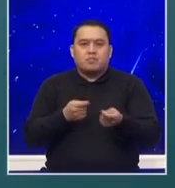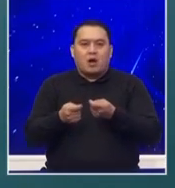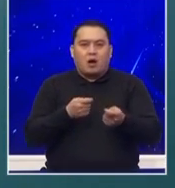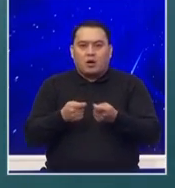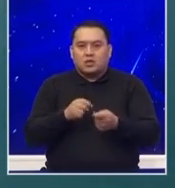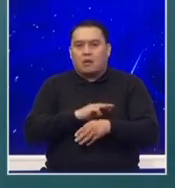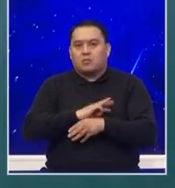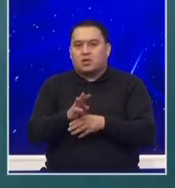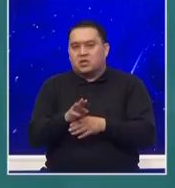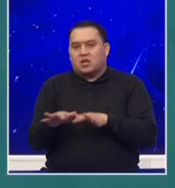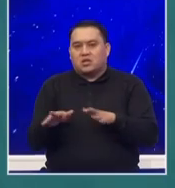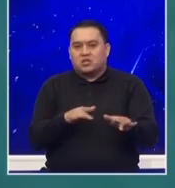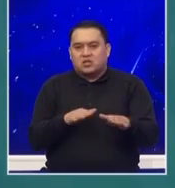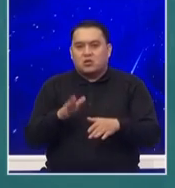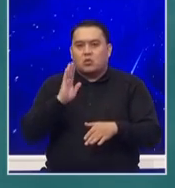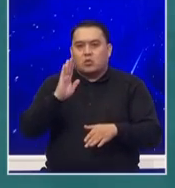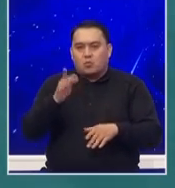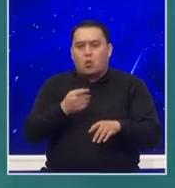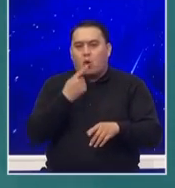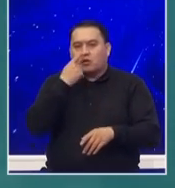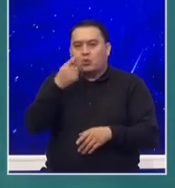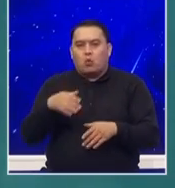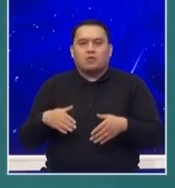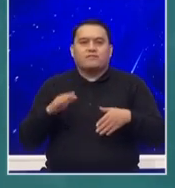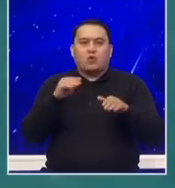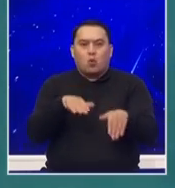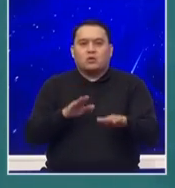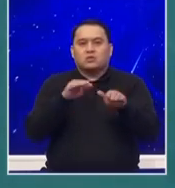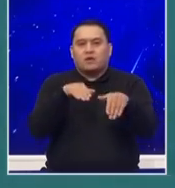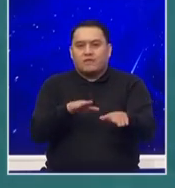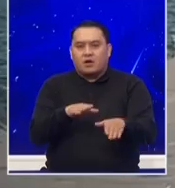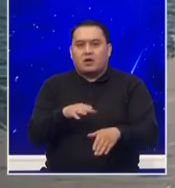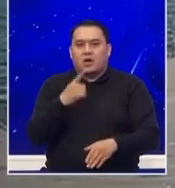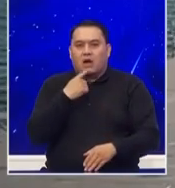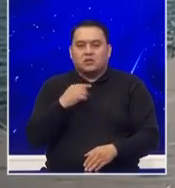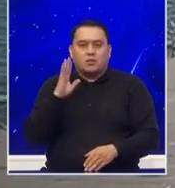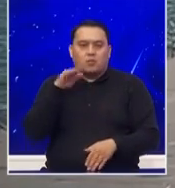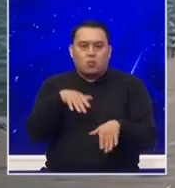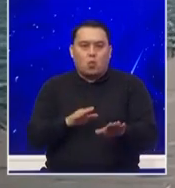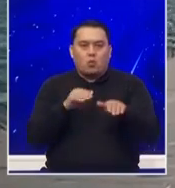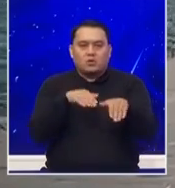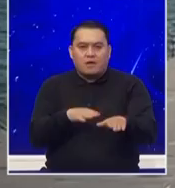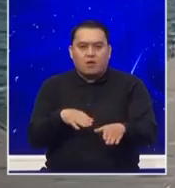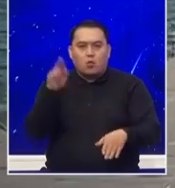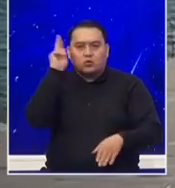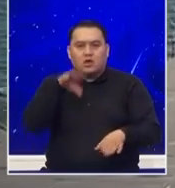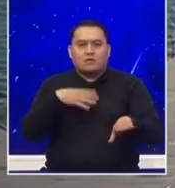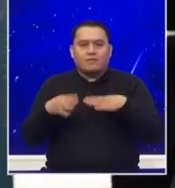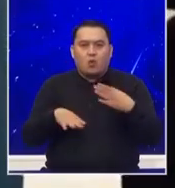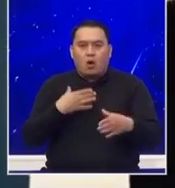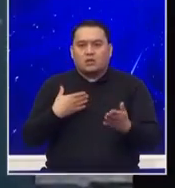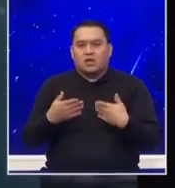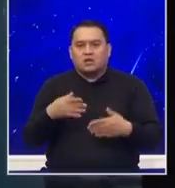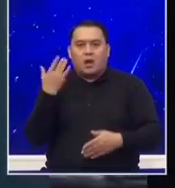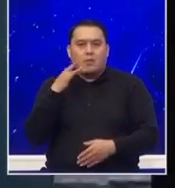для обеспечения действий флота в дальней морской зоне Индийском океане и Красном море. Учения проходят на фоне нового обострения